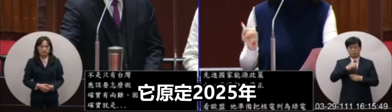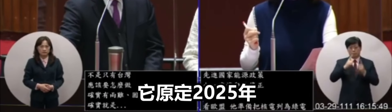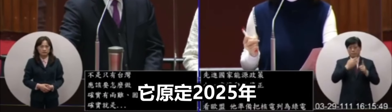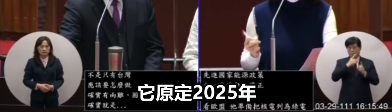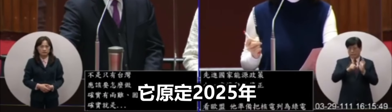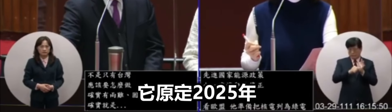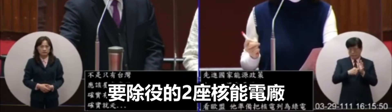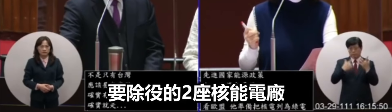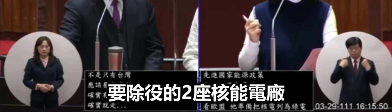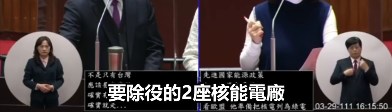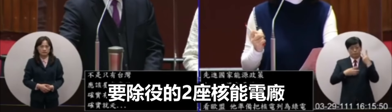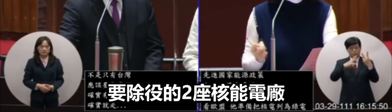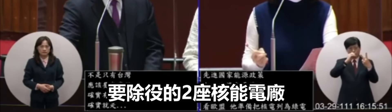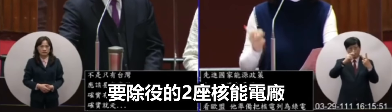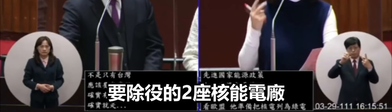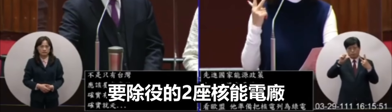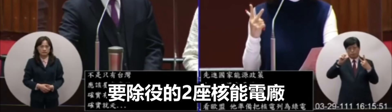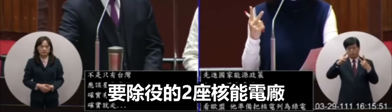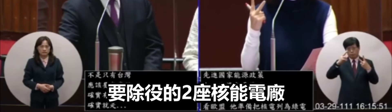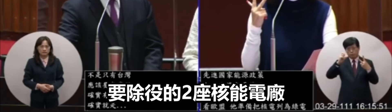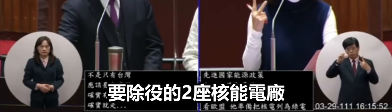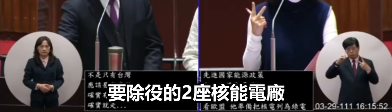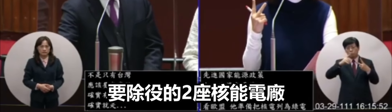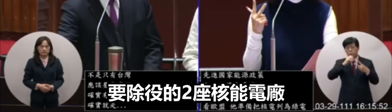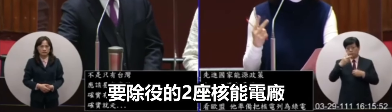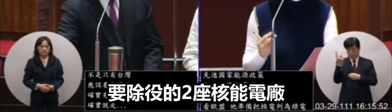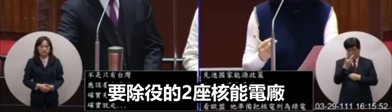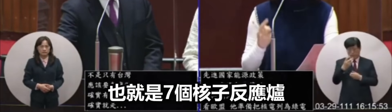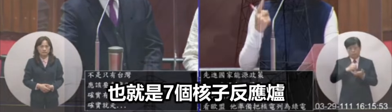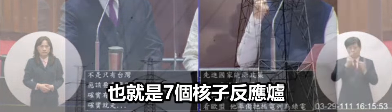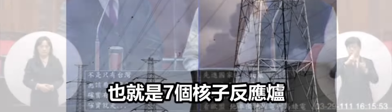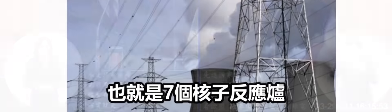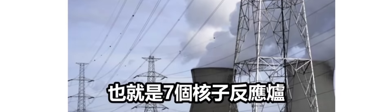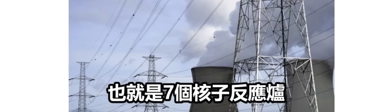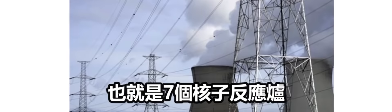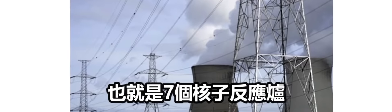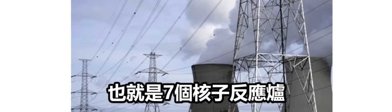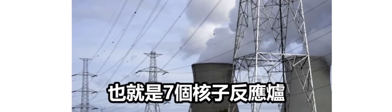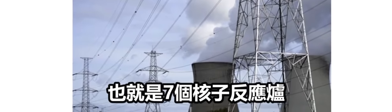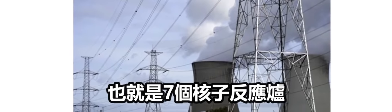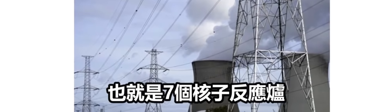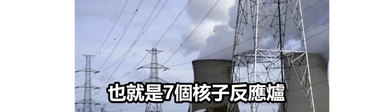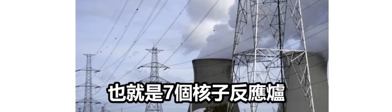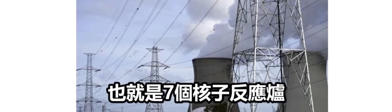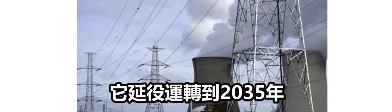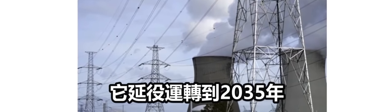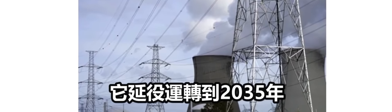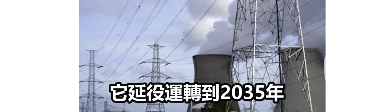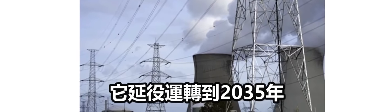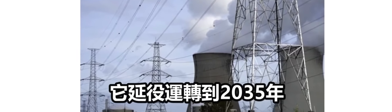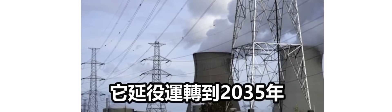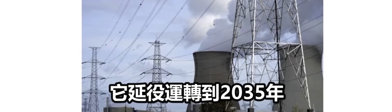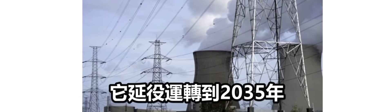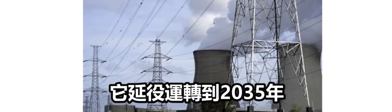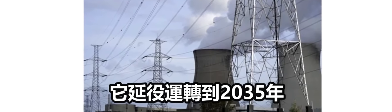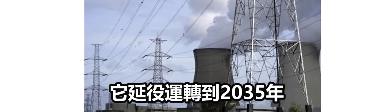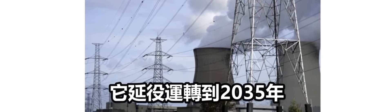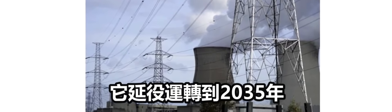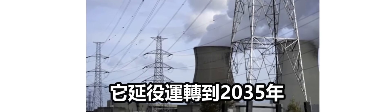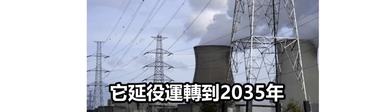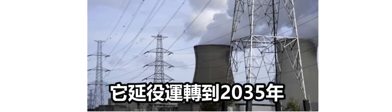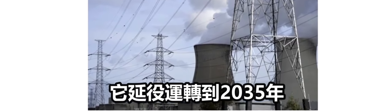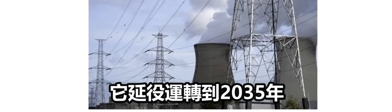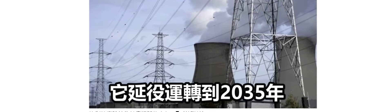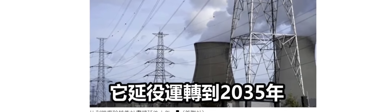定2025年要除役的2座核能电厂，也就是7个核子反应炉，它的延役运转